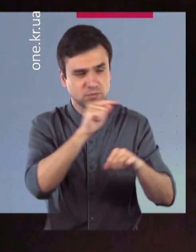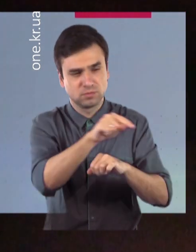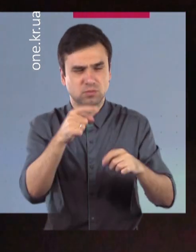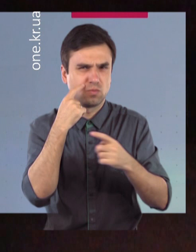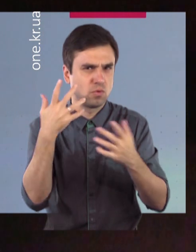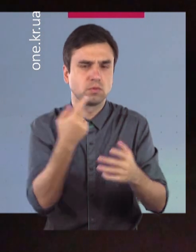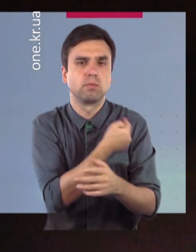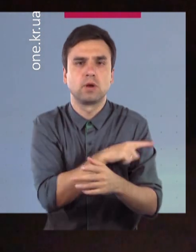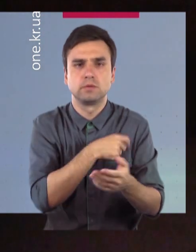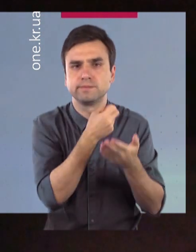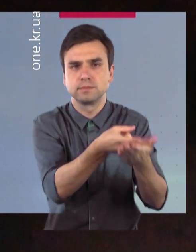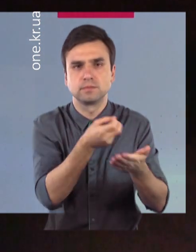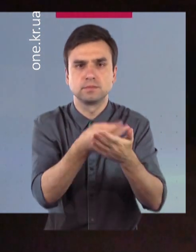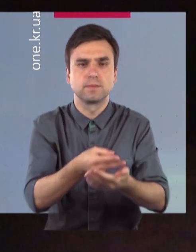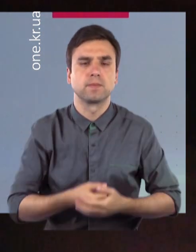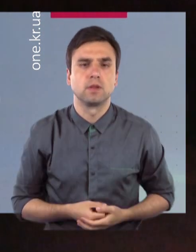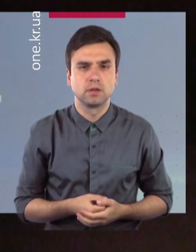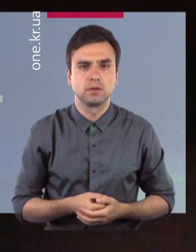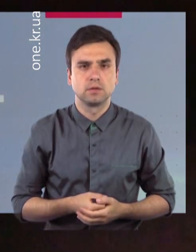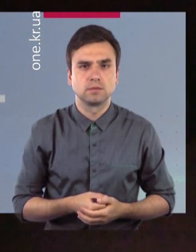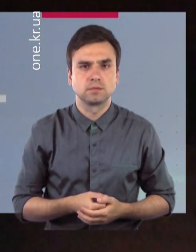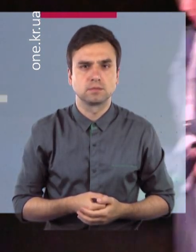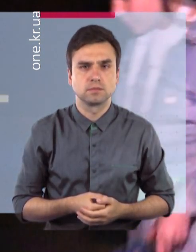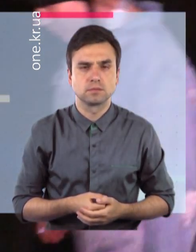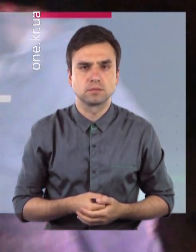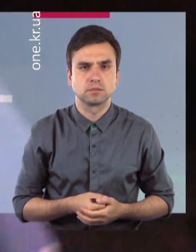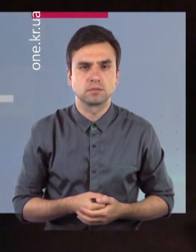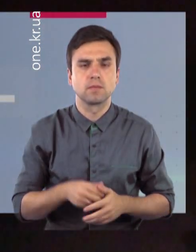в цьому домі, опинилися у Тисячці.